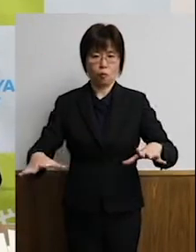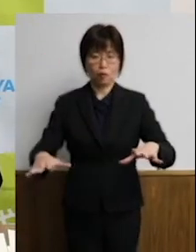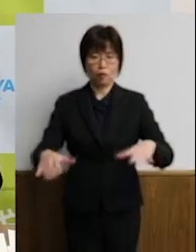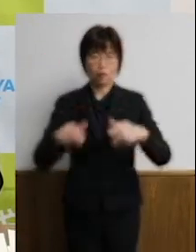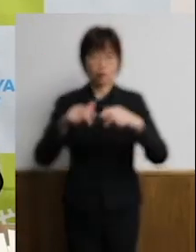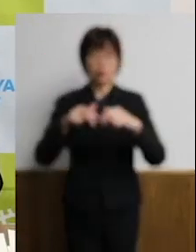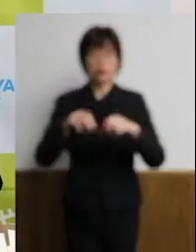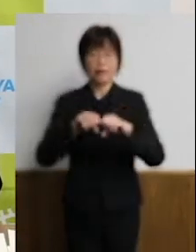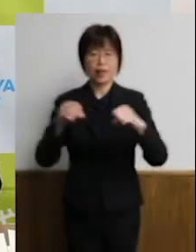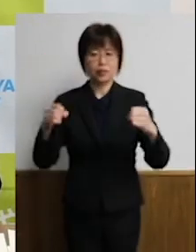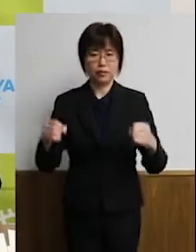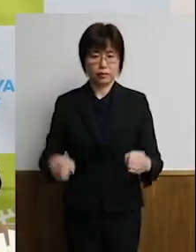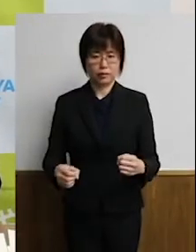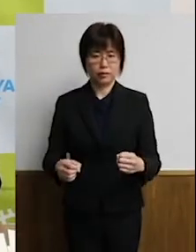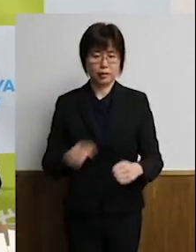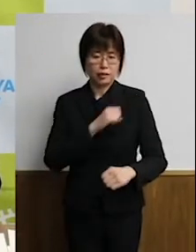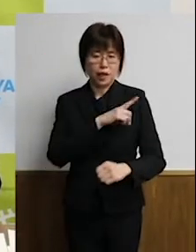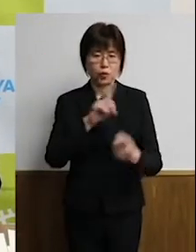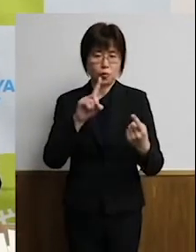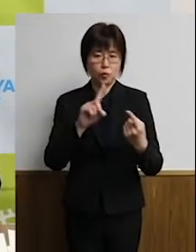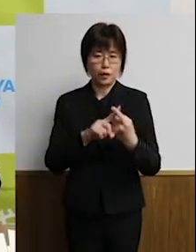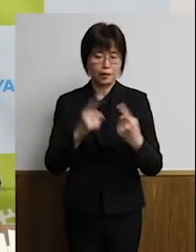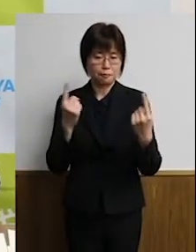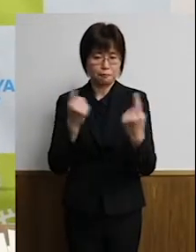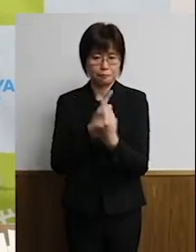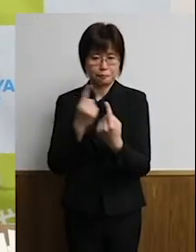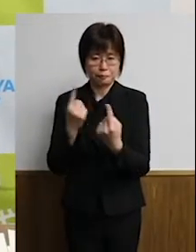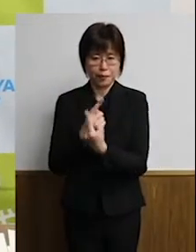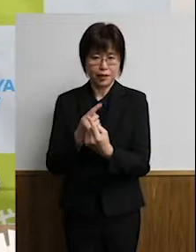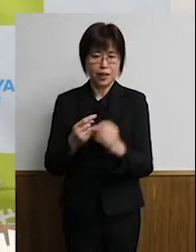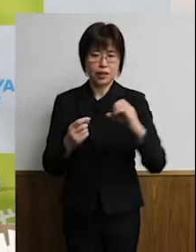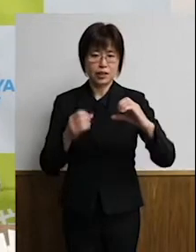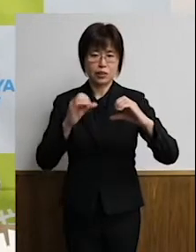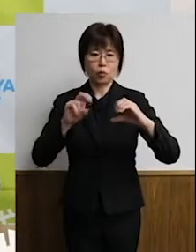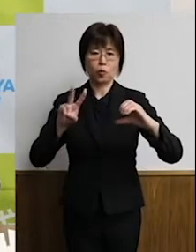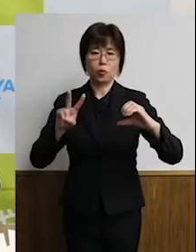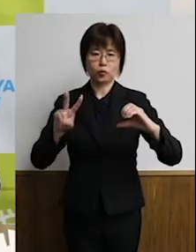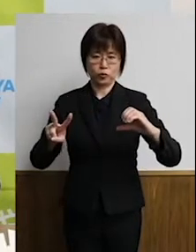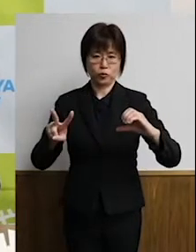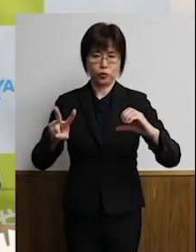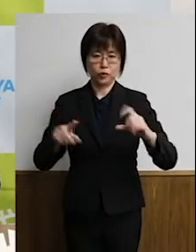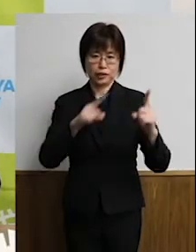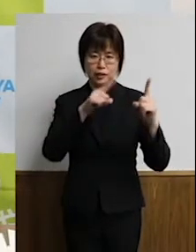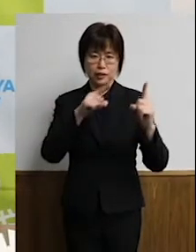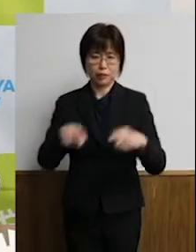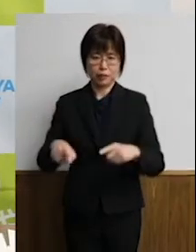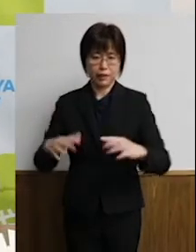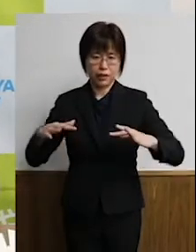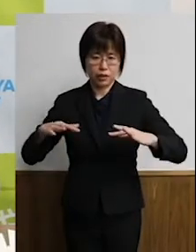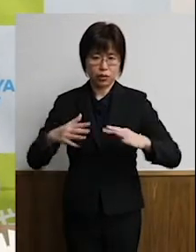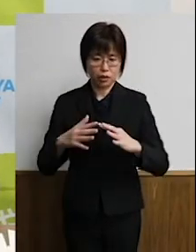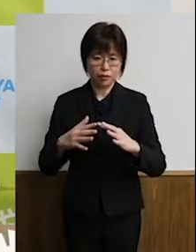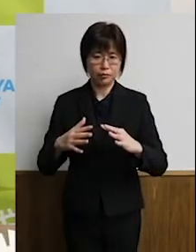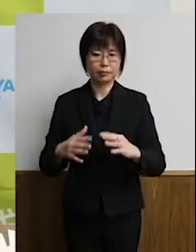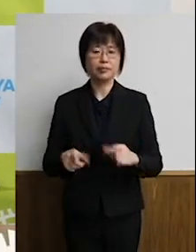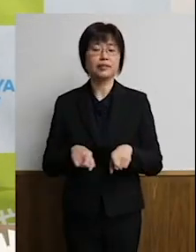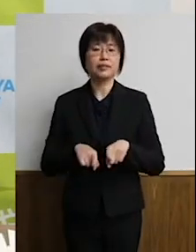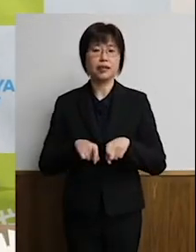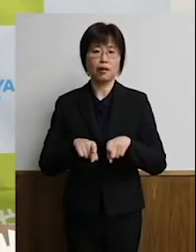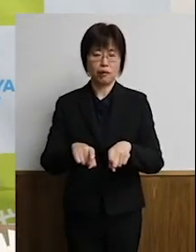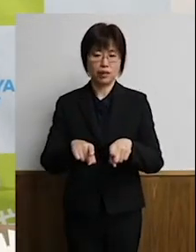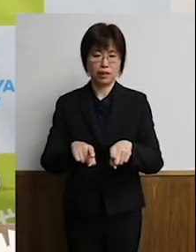陽光発電設備の積極的な導入による二酸化炭素排出量削減に取り組み、並行